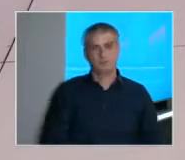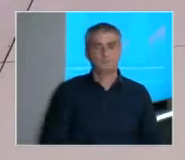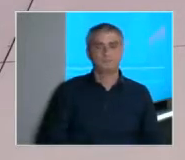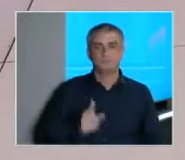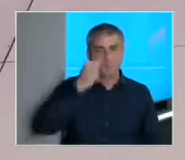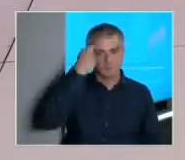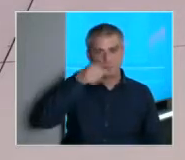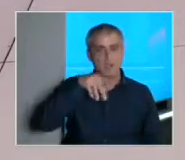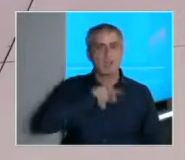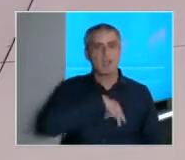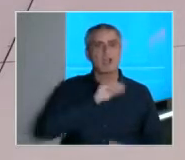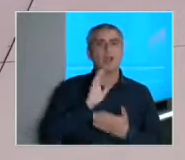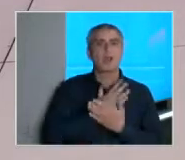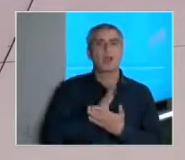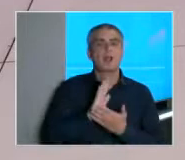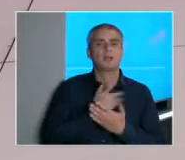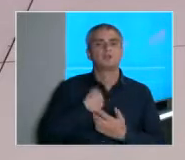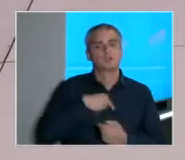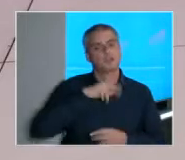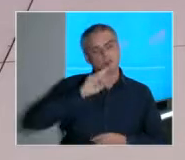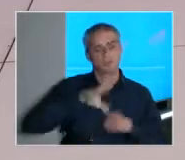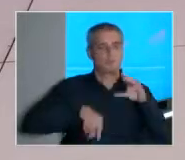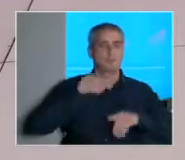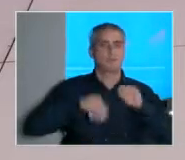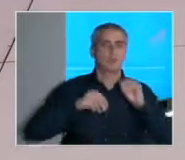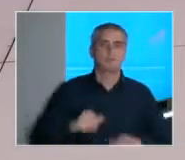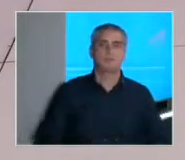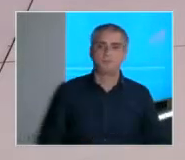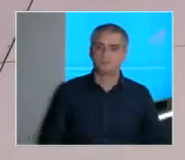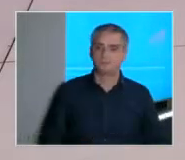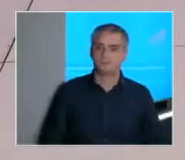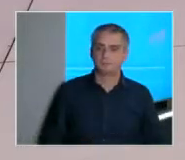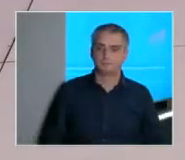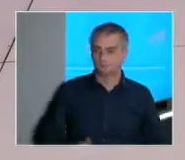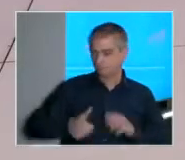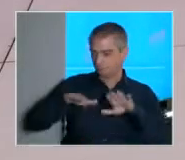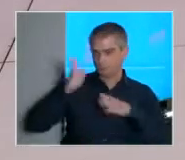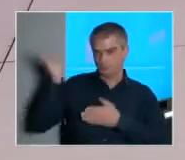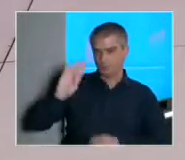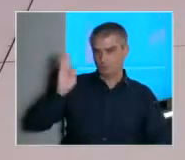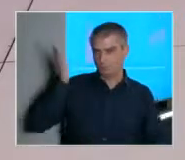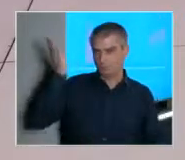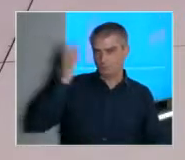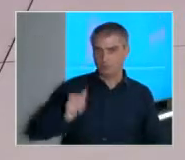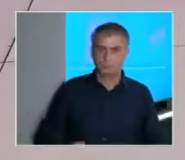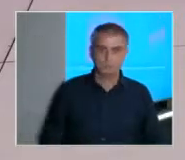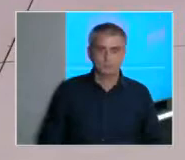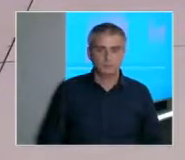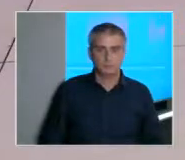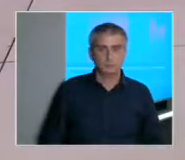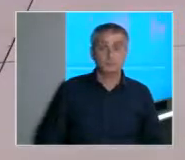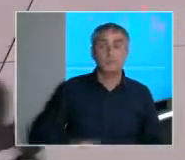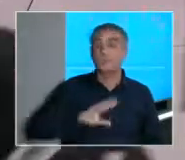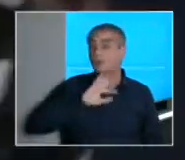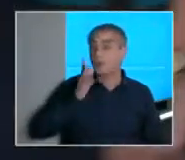מי לדעתך אחראי להחלטה שאנחנו יוצאים לבחירות נוספות? ראש הממשלה ביבי נתניהו.